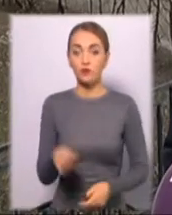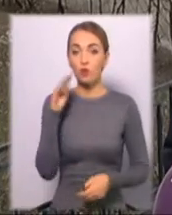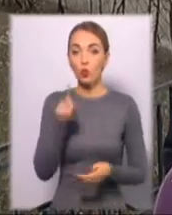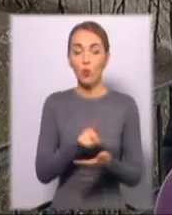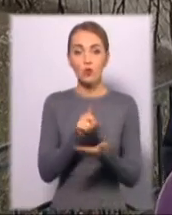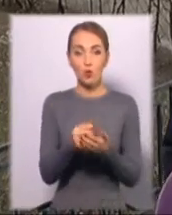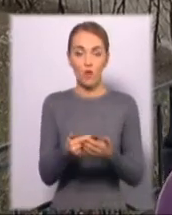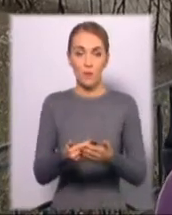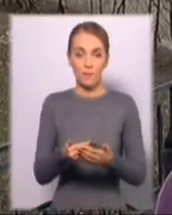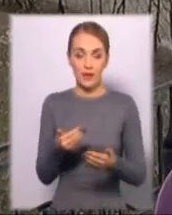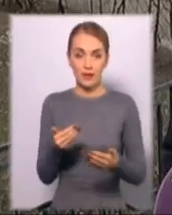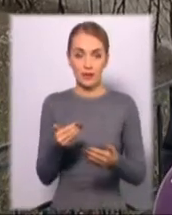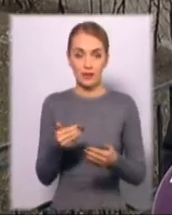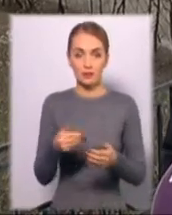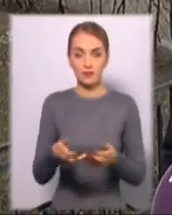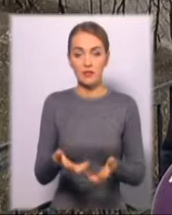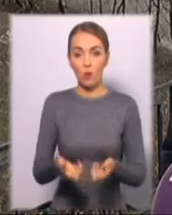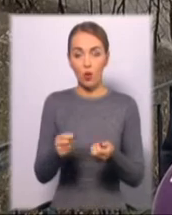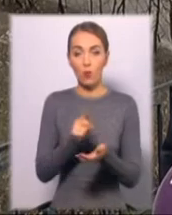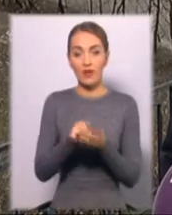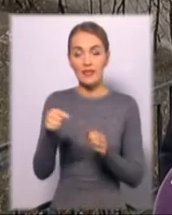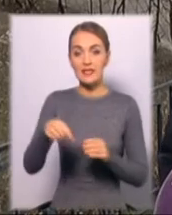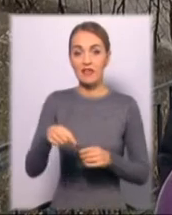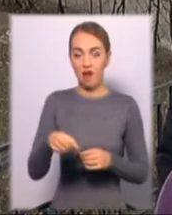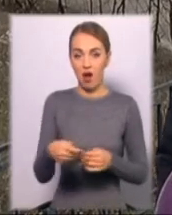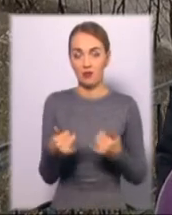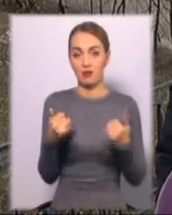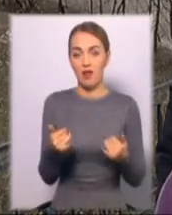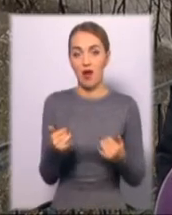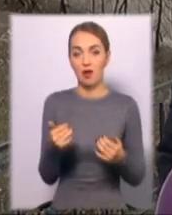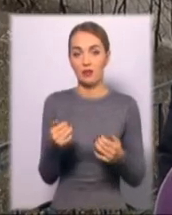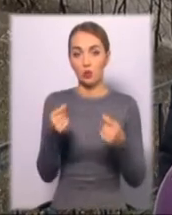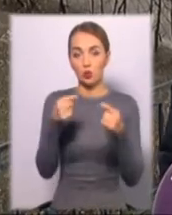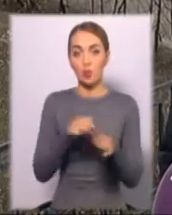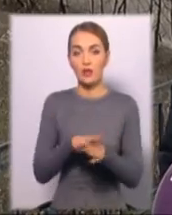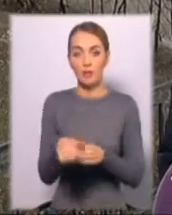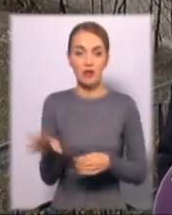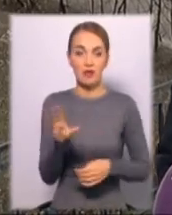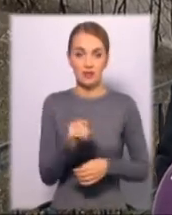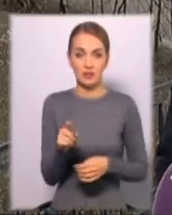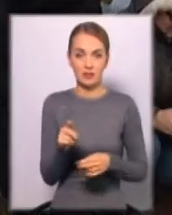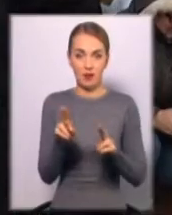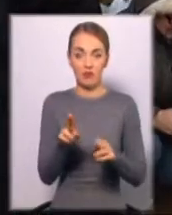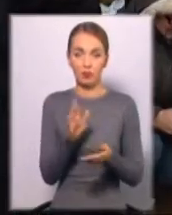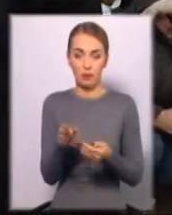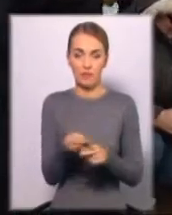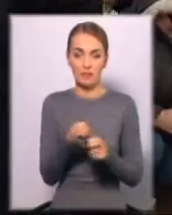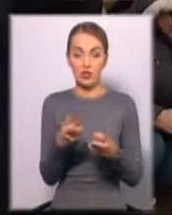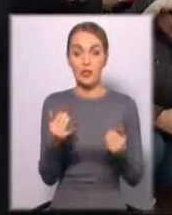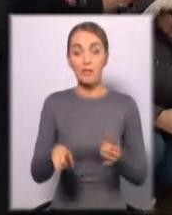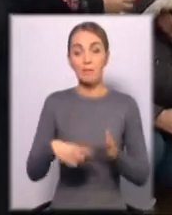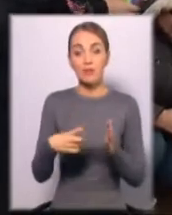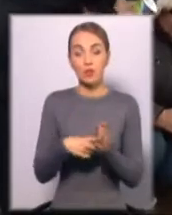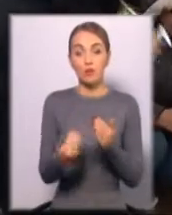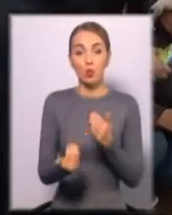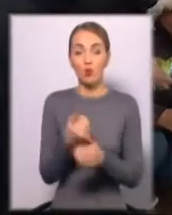перед забором повинна зливати для дотримання всіх правил, вона буде безпечна. Нині місто відновлює